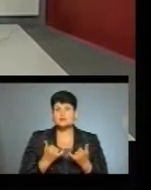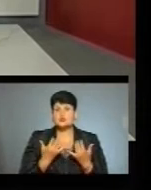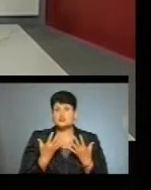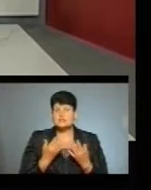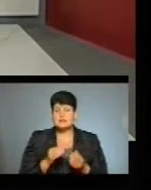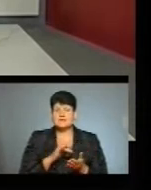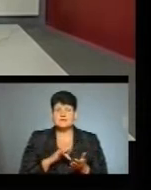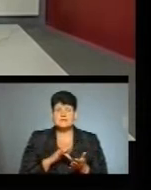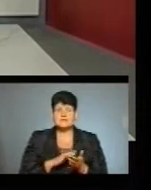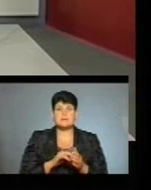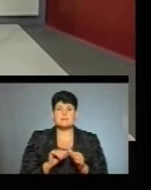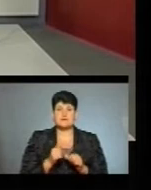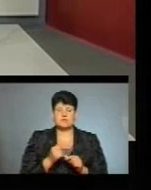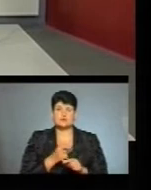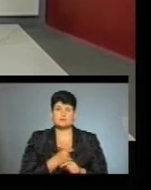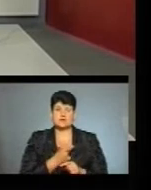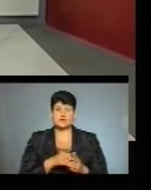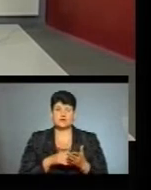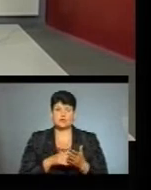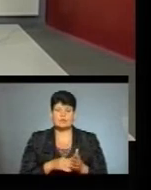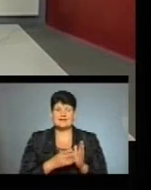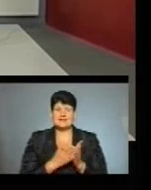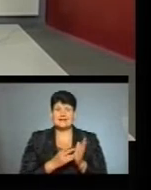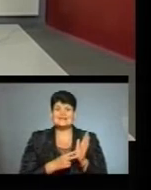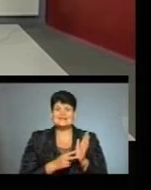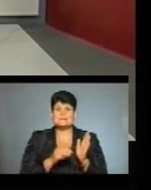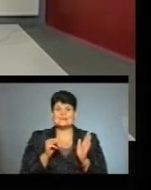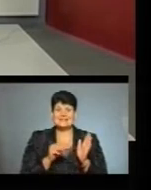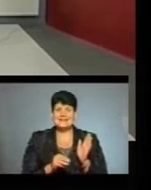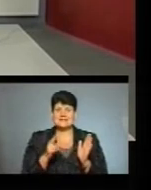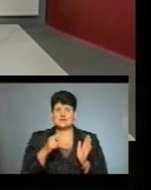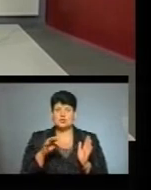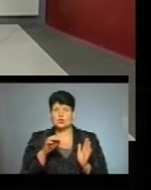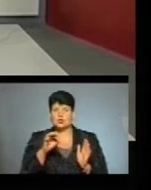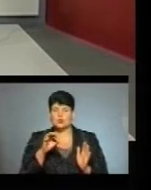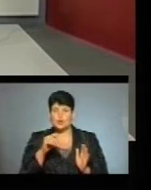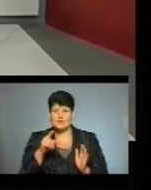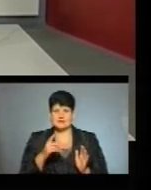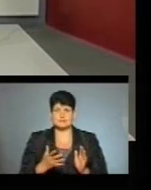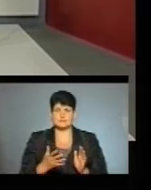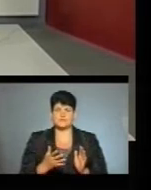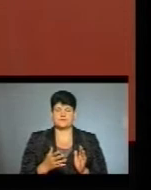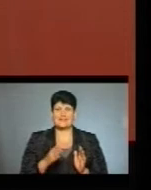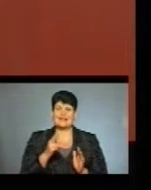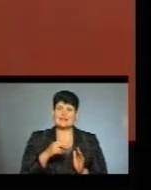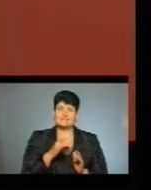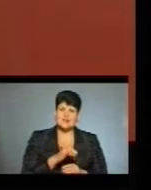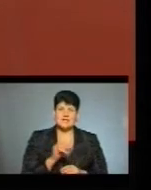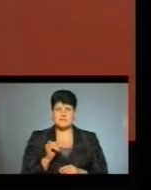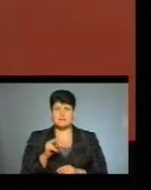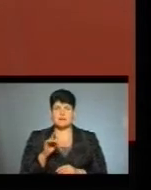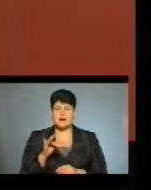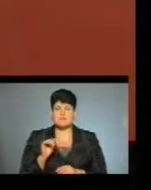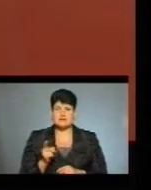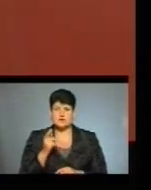Центрі первинної медичної допомоги міста Тернополя є 7 тисяч доз вакцини від дифтерії і від правцю. В будь-який час, коли